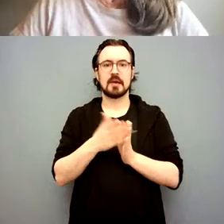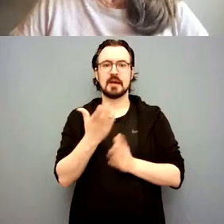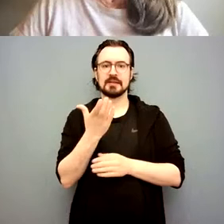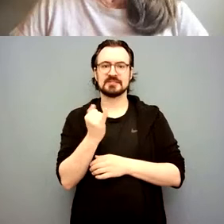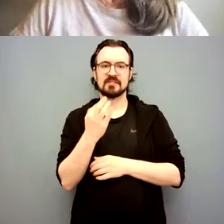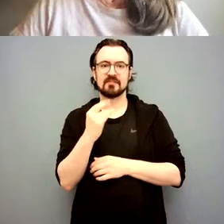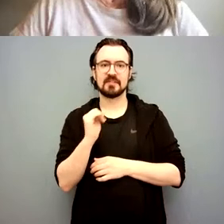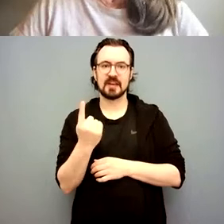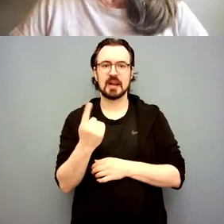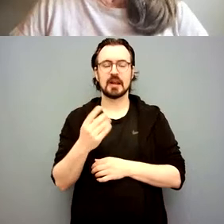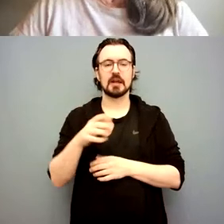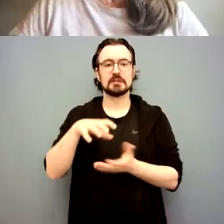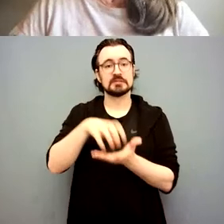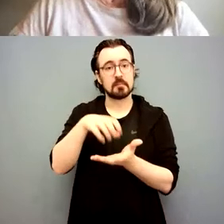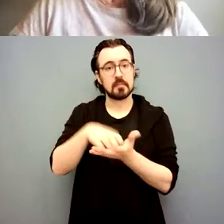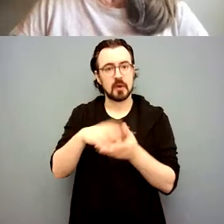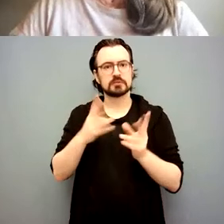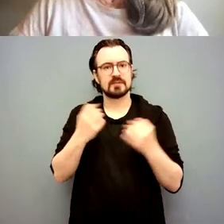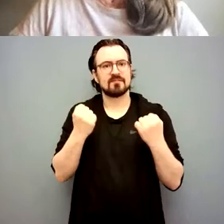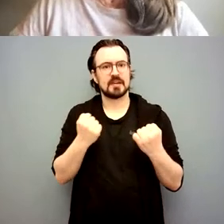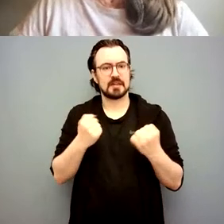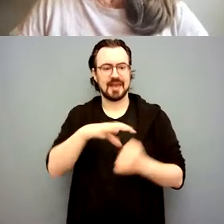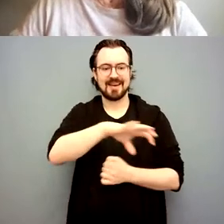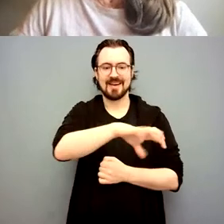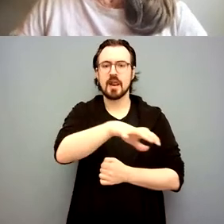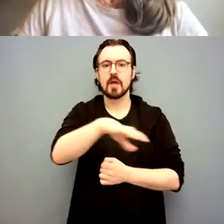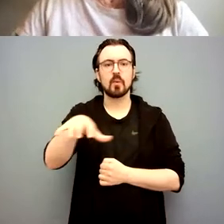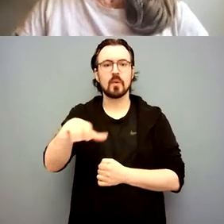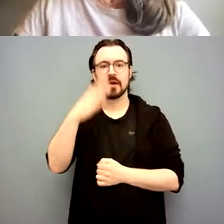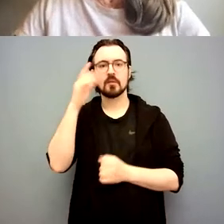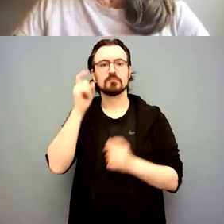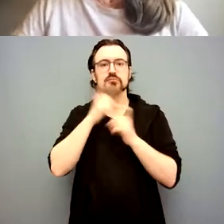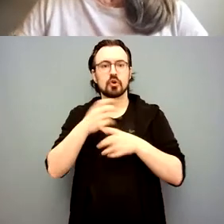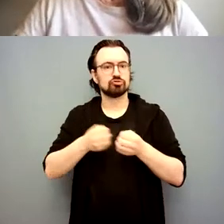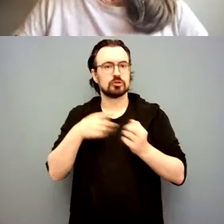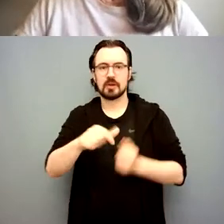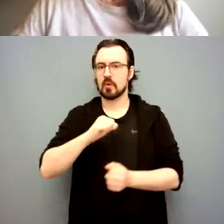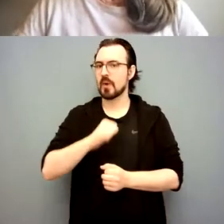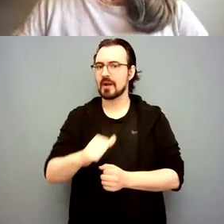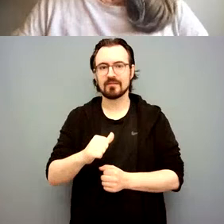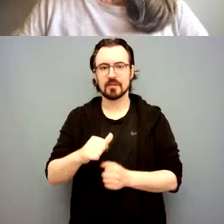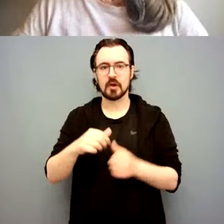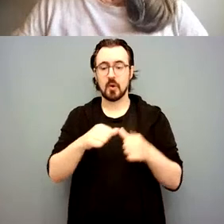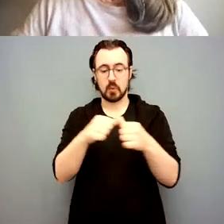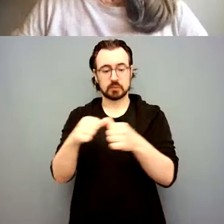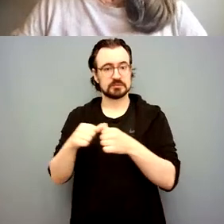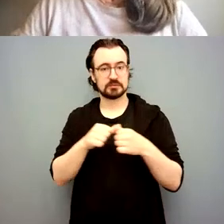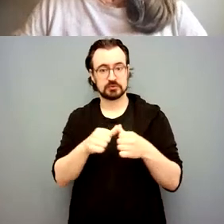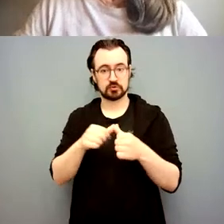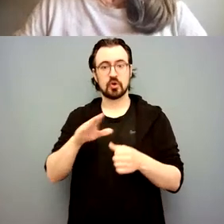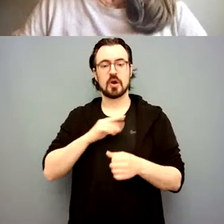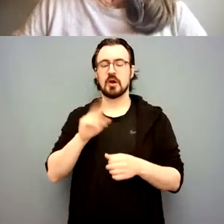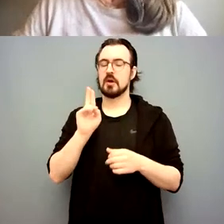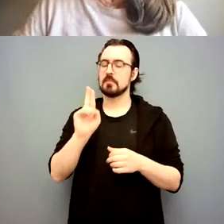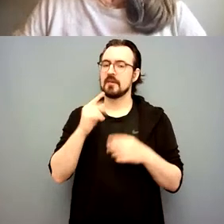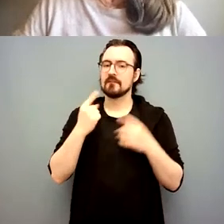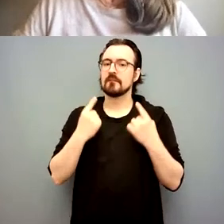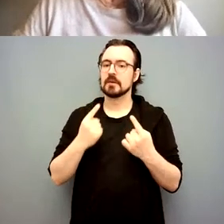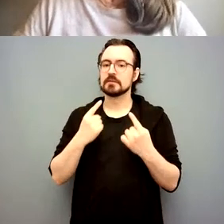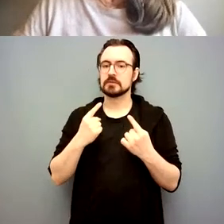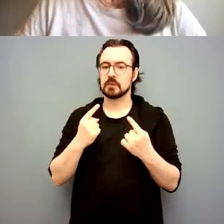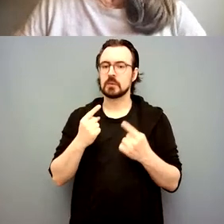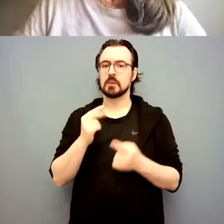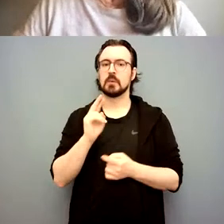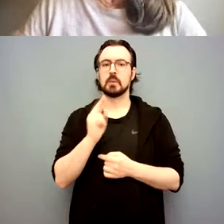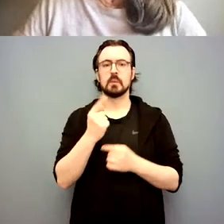civilsamhället är viktigt i det här läget. Regionen kan inte lösa det här själv. Organisationerna har ett fantastiskt utbud